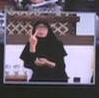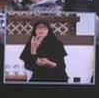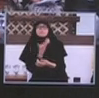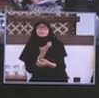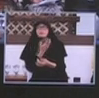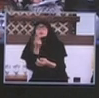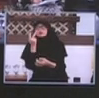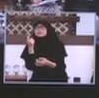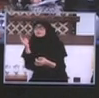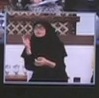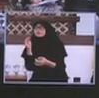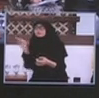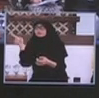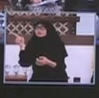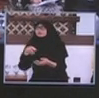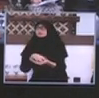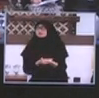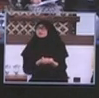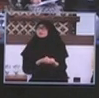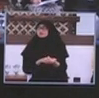Oh, iya. Ya.